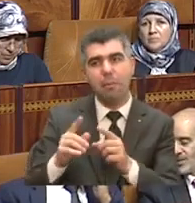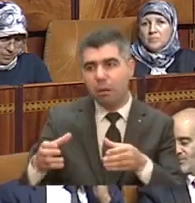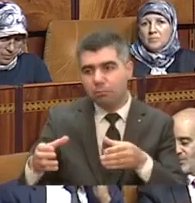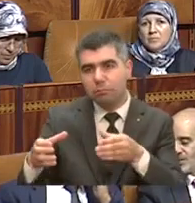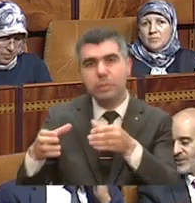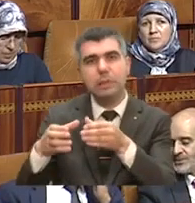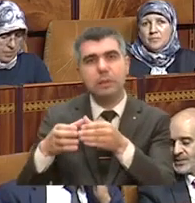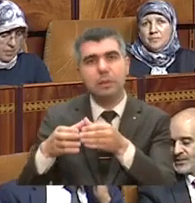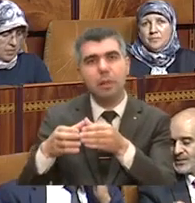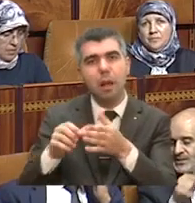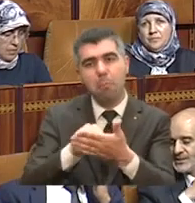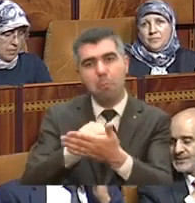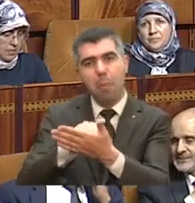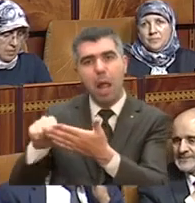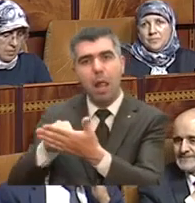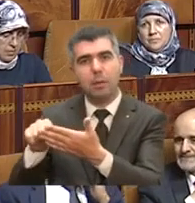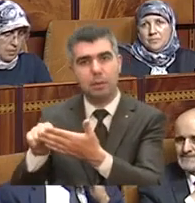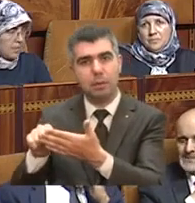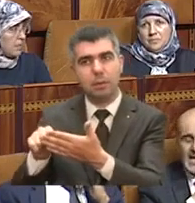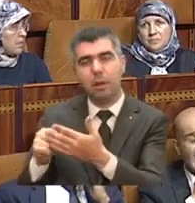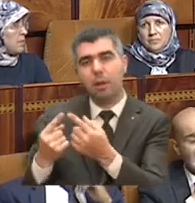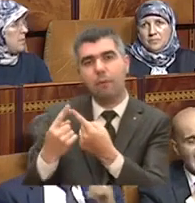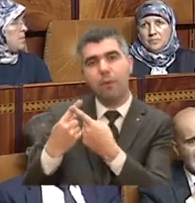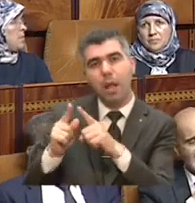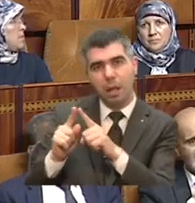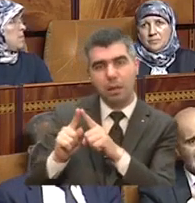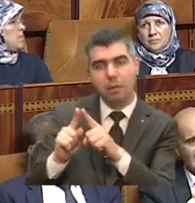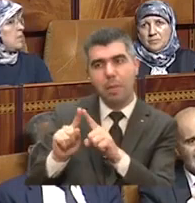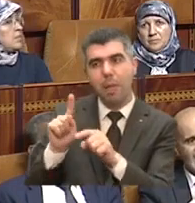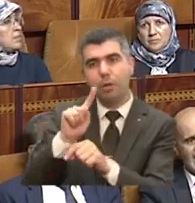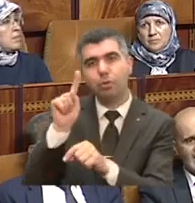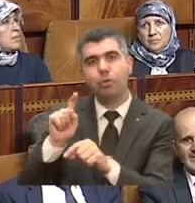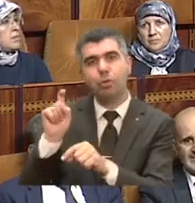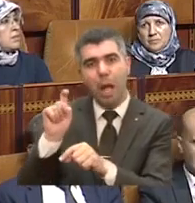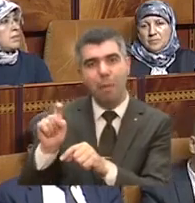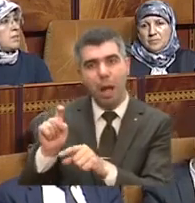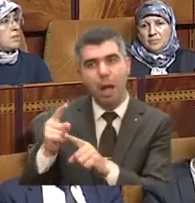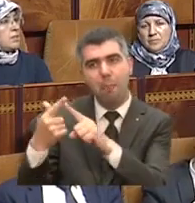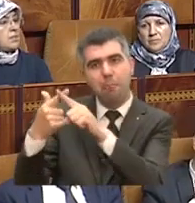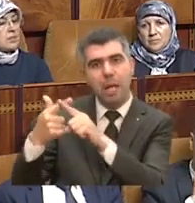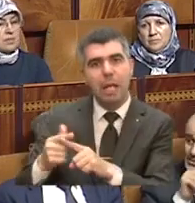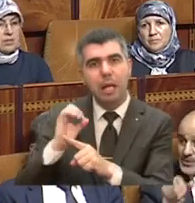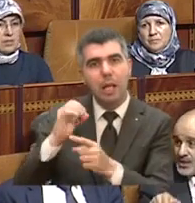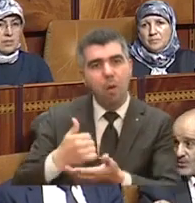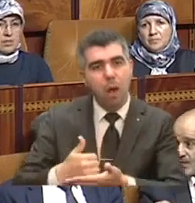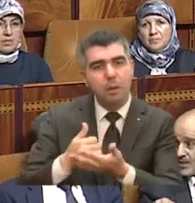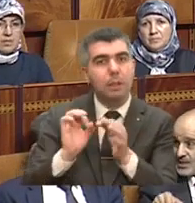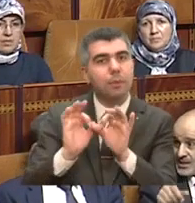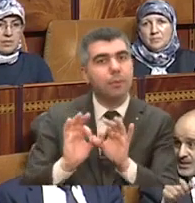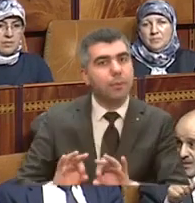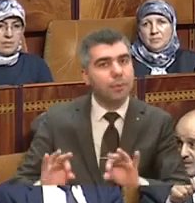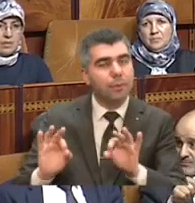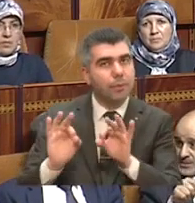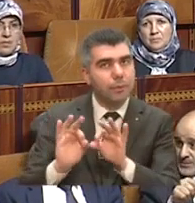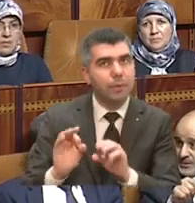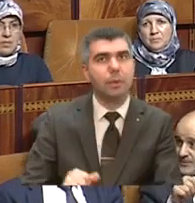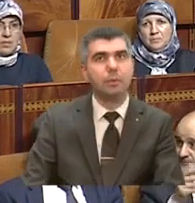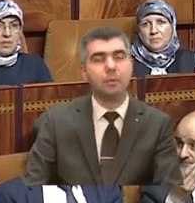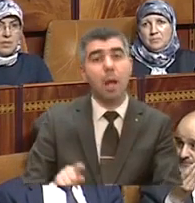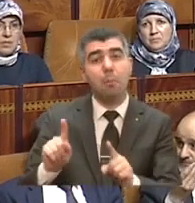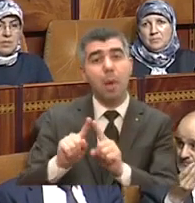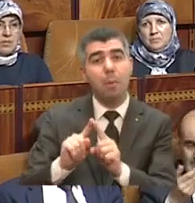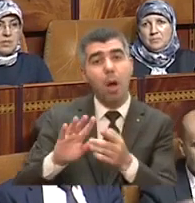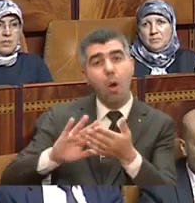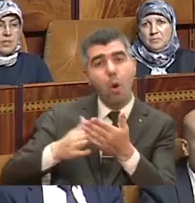ديالهم. الحاله ديال الاقليم ديال الخريب بقى دافعين الحصه ديالنا، لا المجلس الجهوي ولا المجلس الاقليمي. المبلغ ديال الاتفاقيه